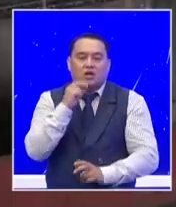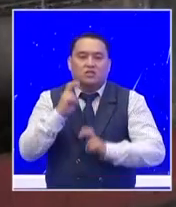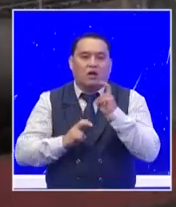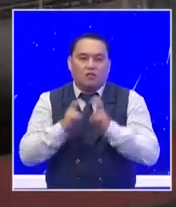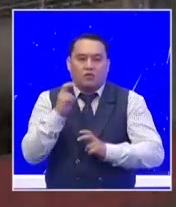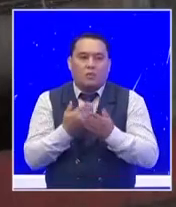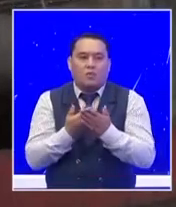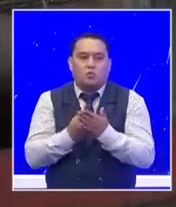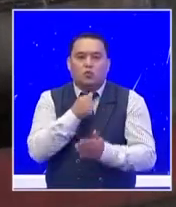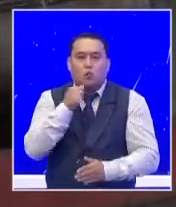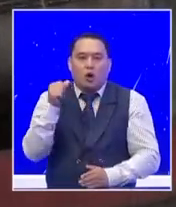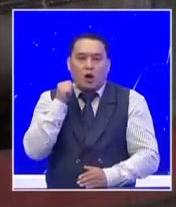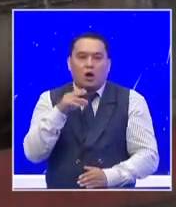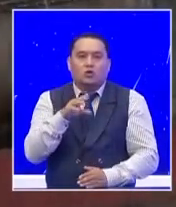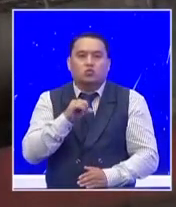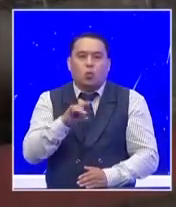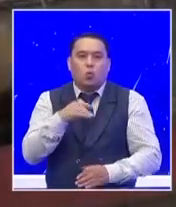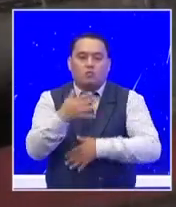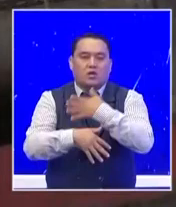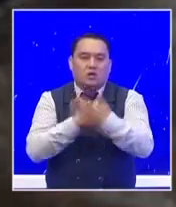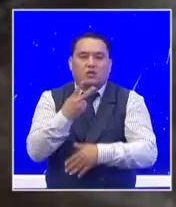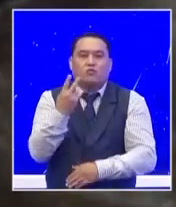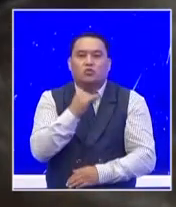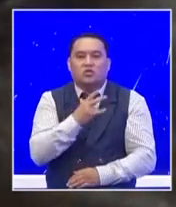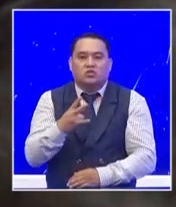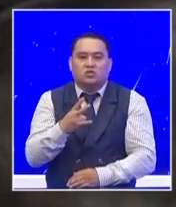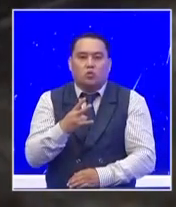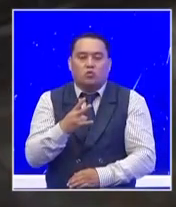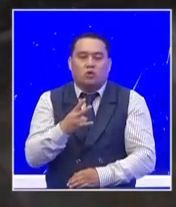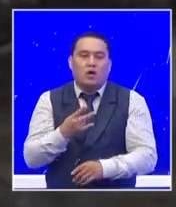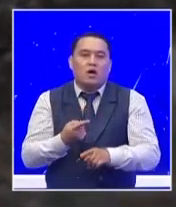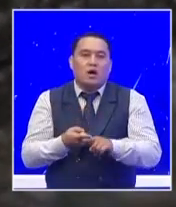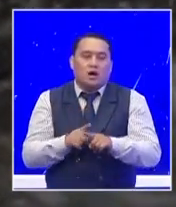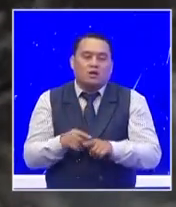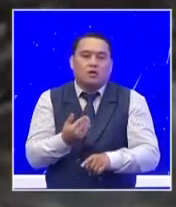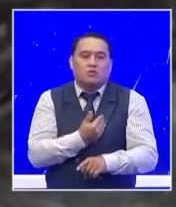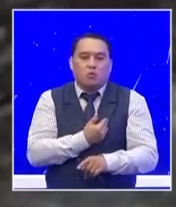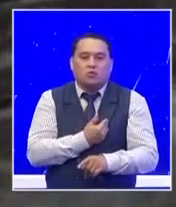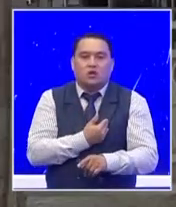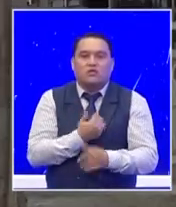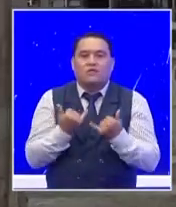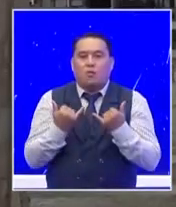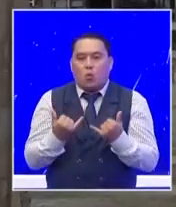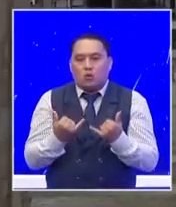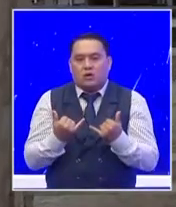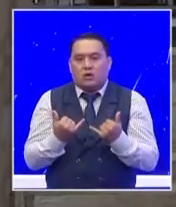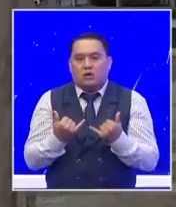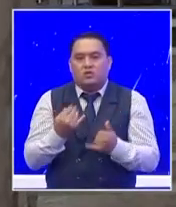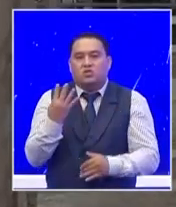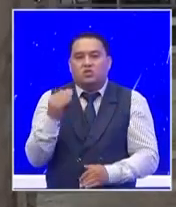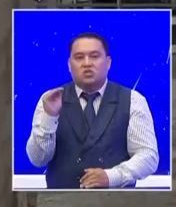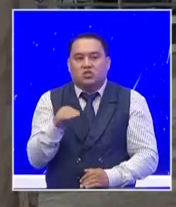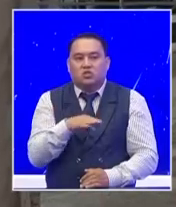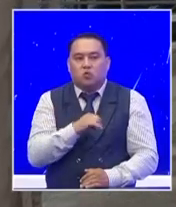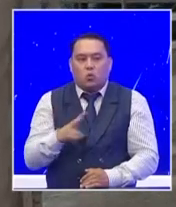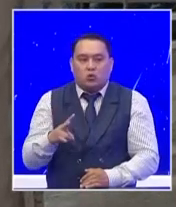К примеру, в прошлом году Аксукант переработал порядка 2000 тонн сладкого корнеплода, хотя мощность завода на сегодняшний день составляет 4000